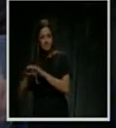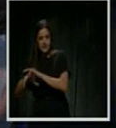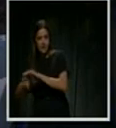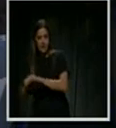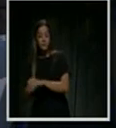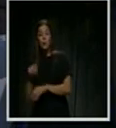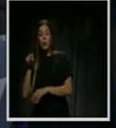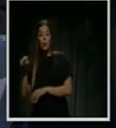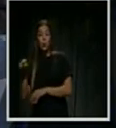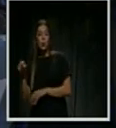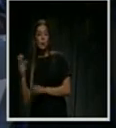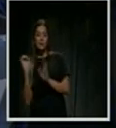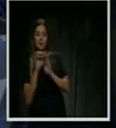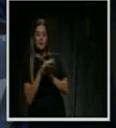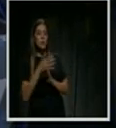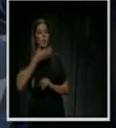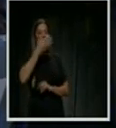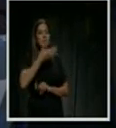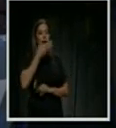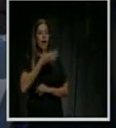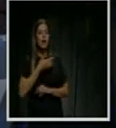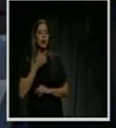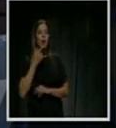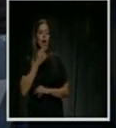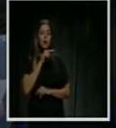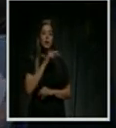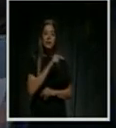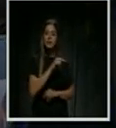ċaru tont illi dan huwa deal fraudolenti.